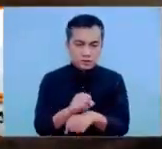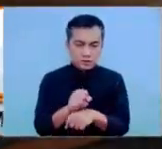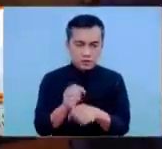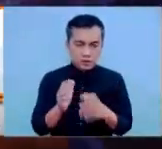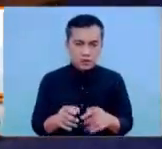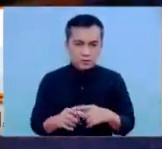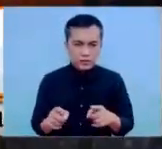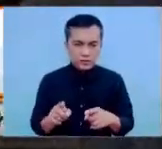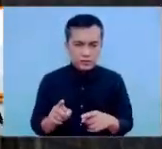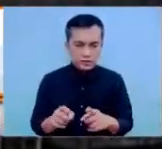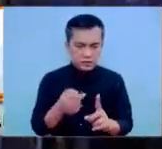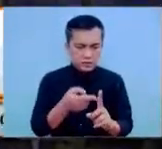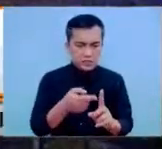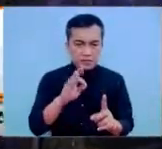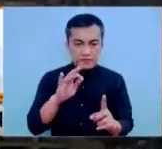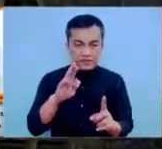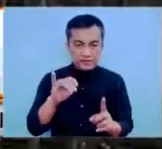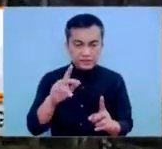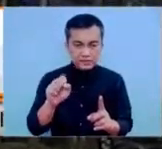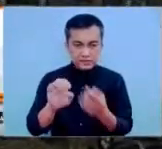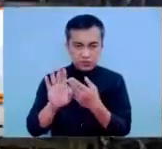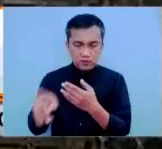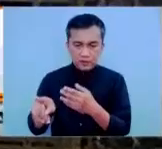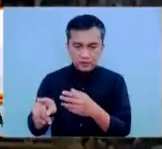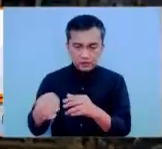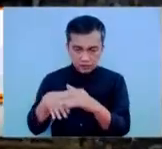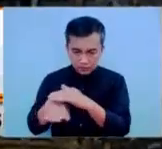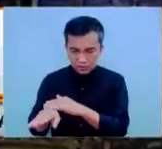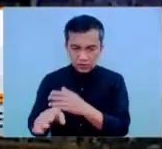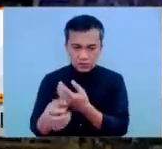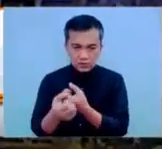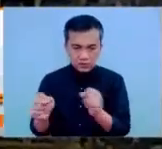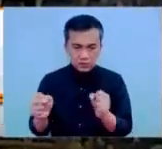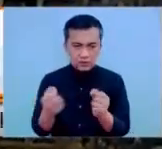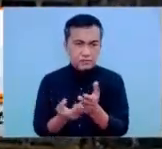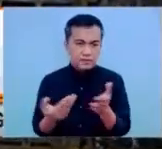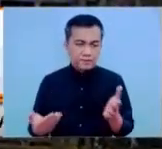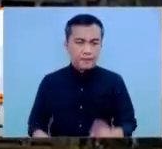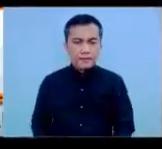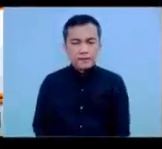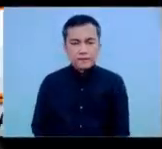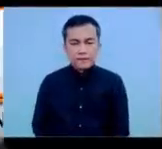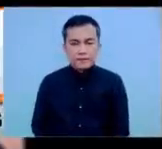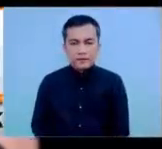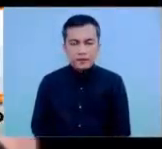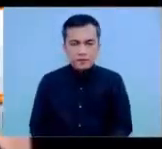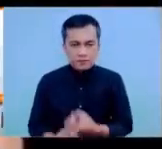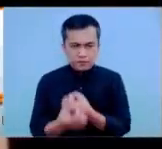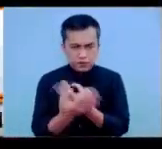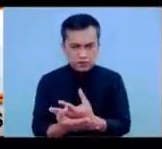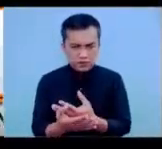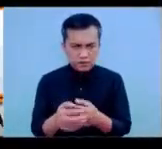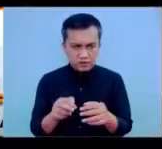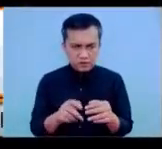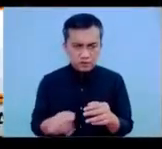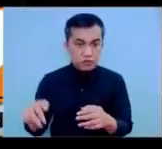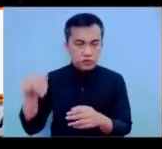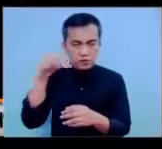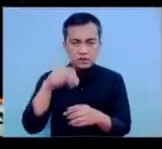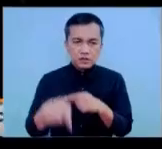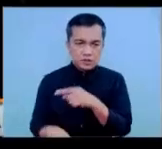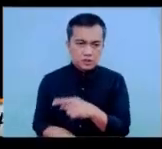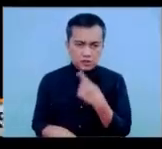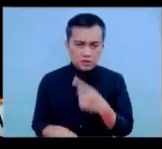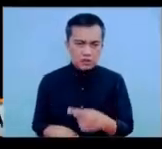si Francis Orbano, bumalik daw sa loob para isalba sana ang kanyang mga gamit. Kanyang pag sumabog, umakyat doon ang mga kasamahan ko. Nakinat pa